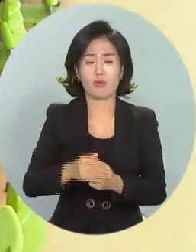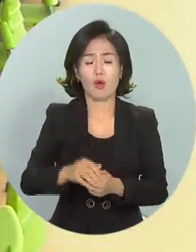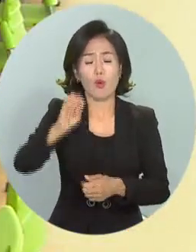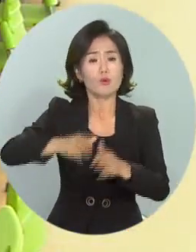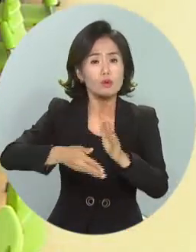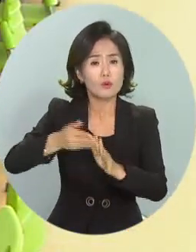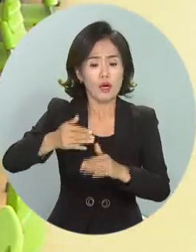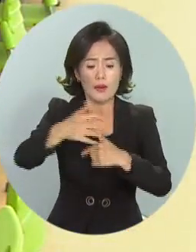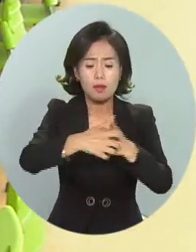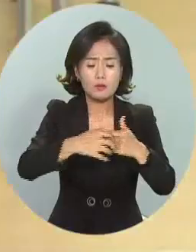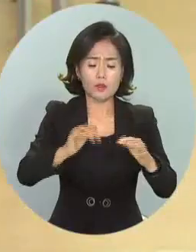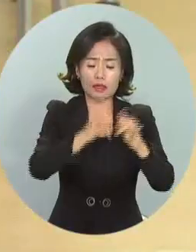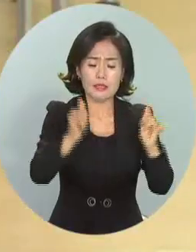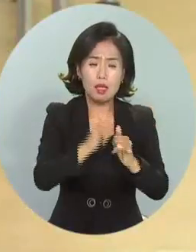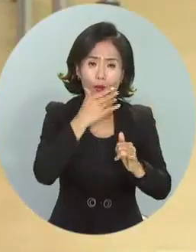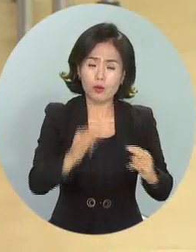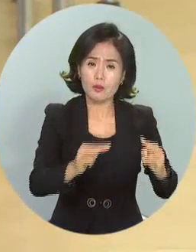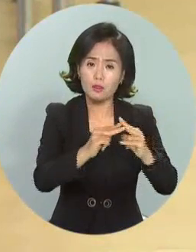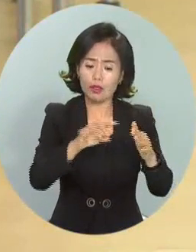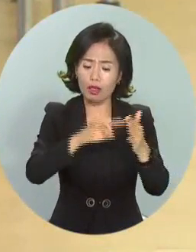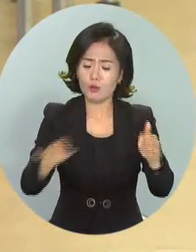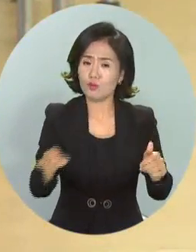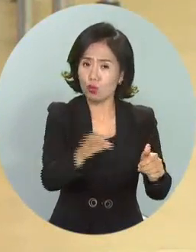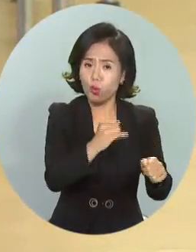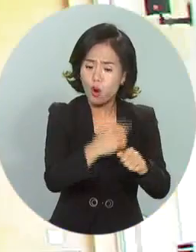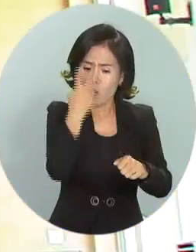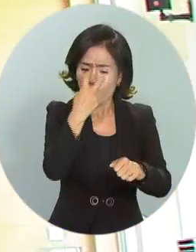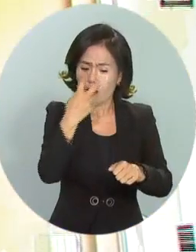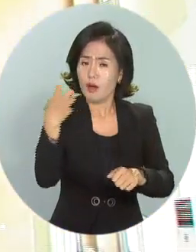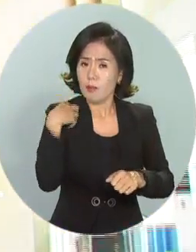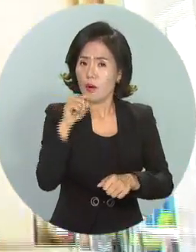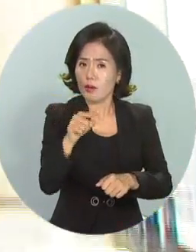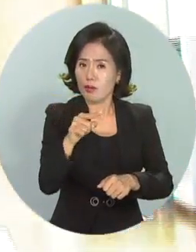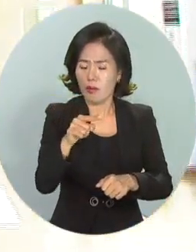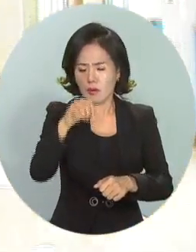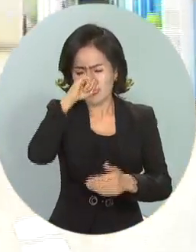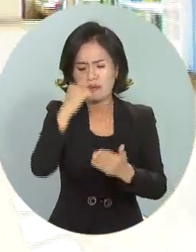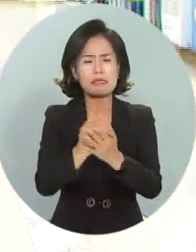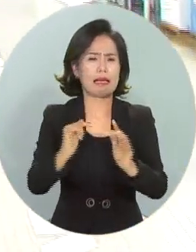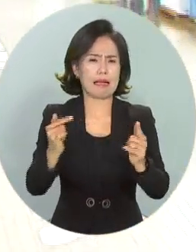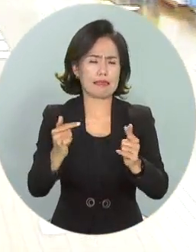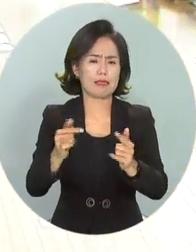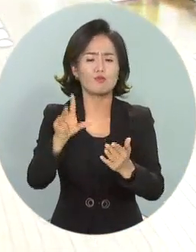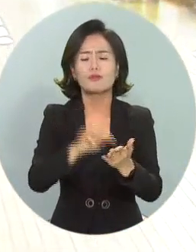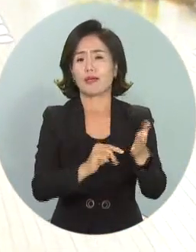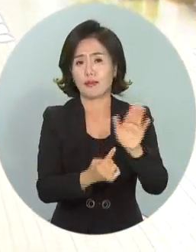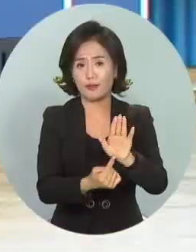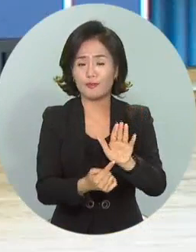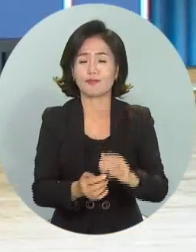광주시가 나주에 있는 사회복지 시설에 세금 지원도 하고 관리 감독도 하는 것이 비정상적이라는 지적이 최근